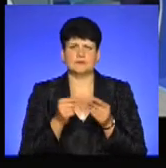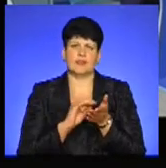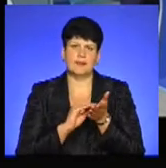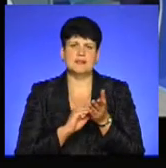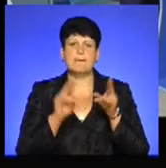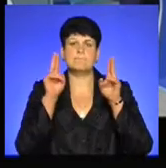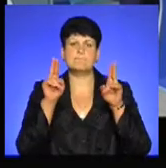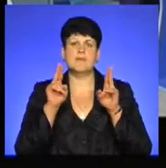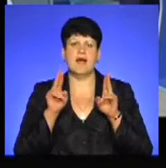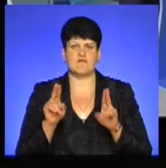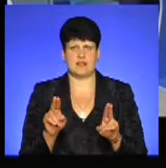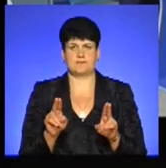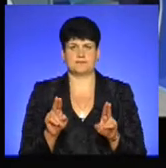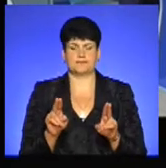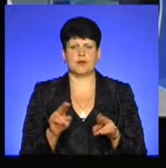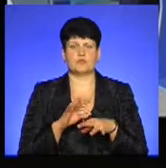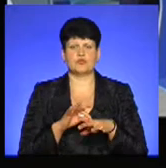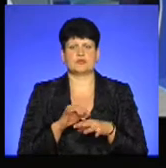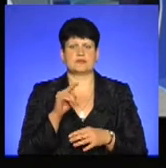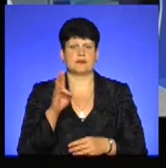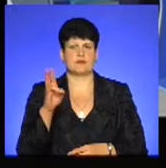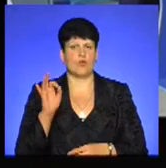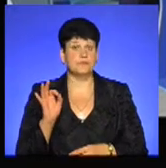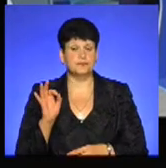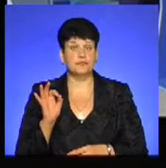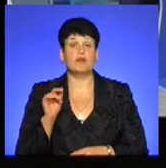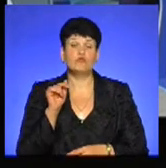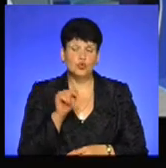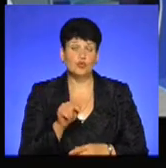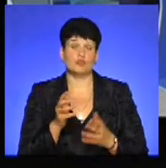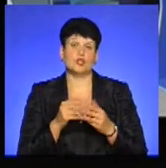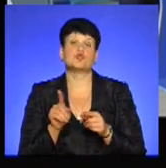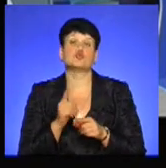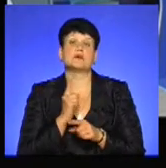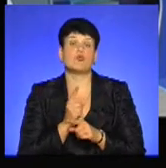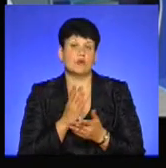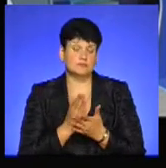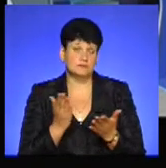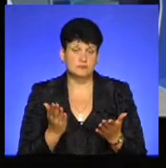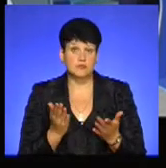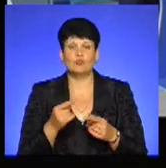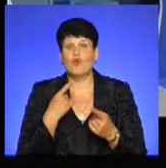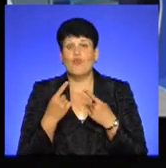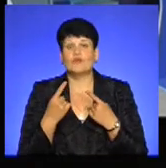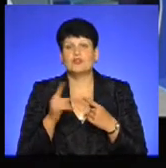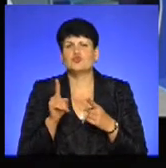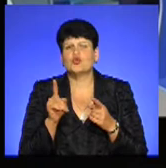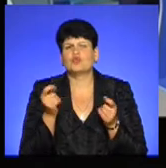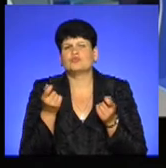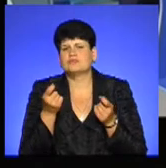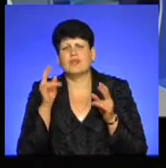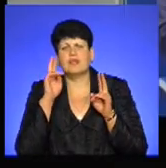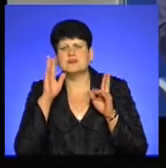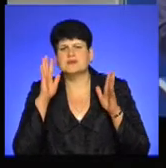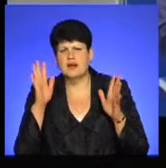правила проходження ЗНО. В тому числі і що заборонено. Тому говорити, що хтось чогось не знав,